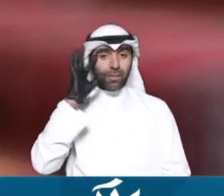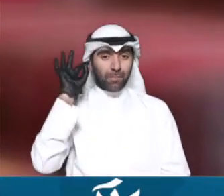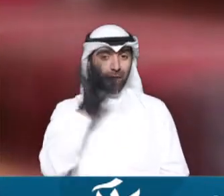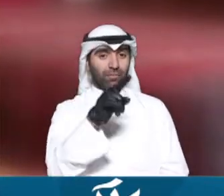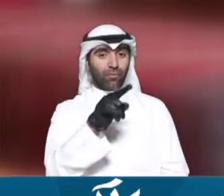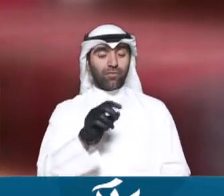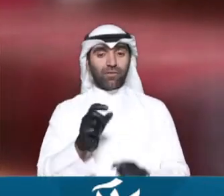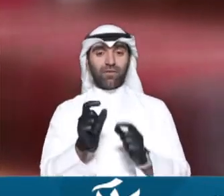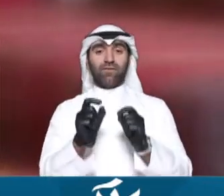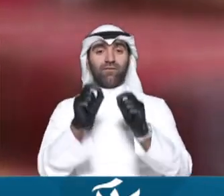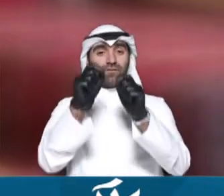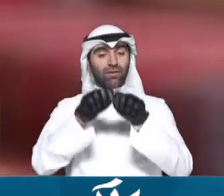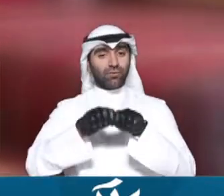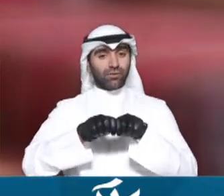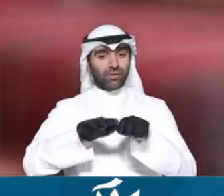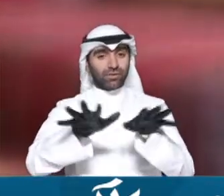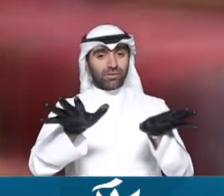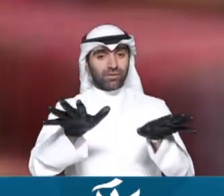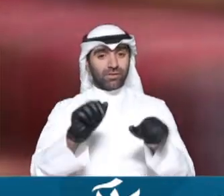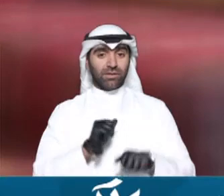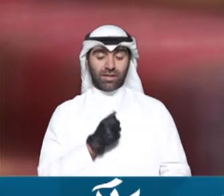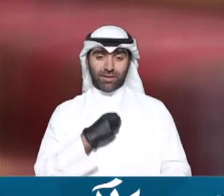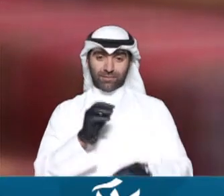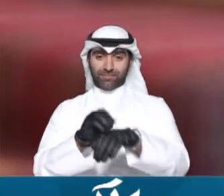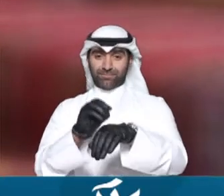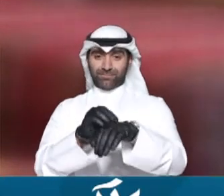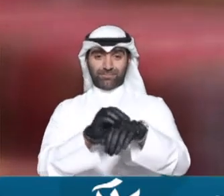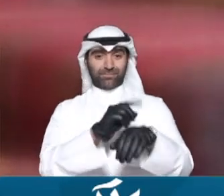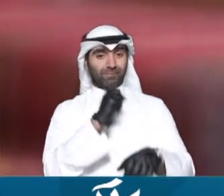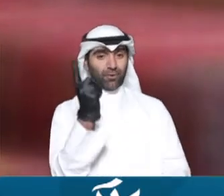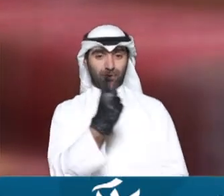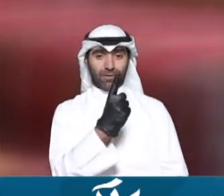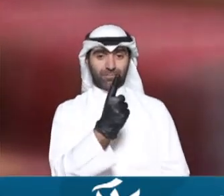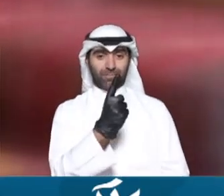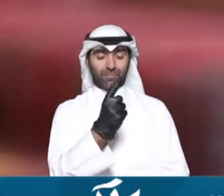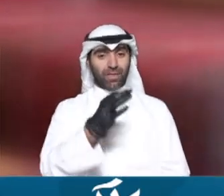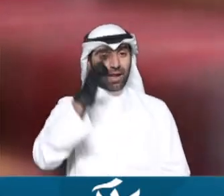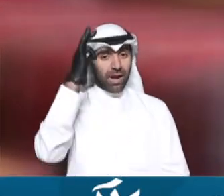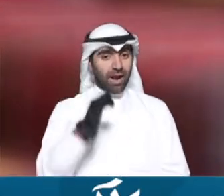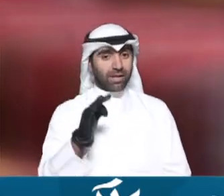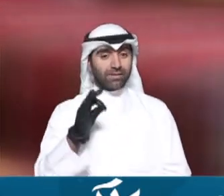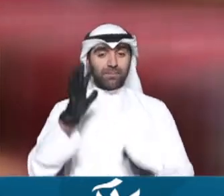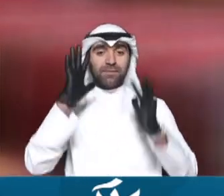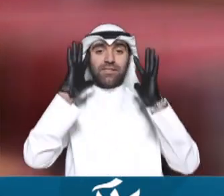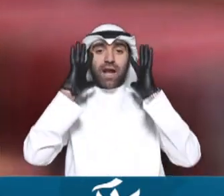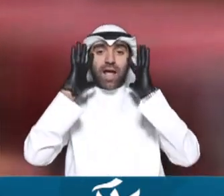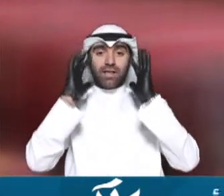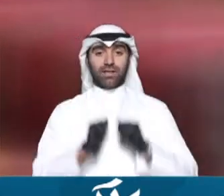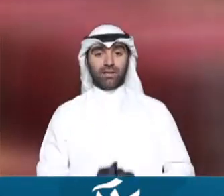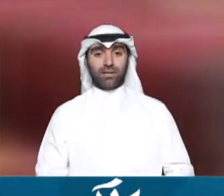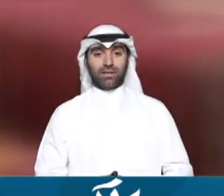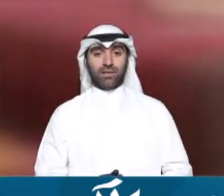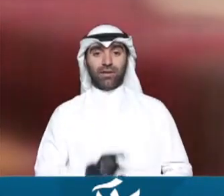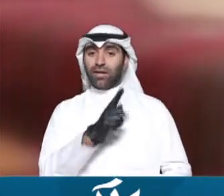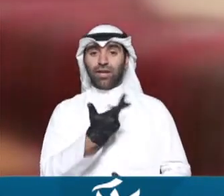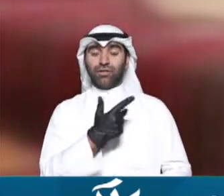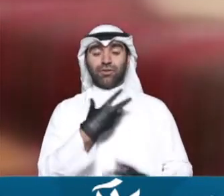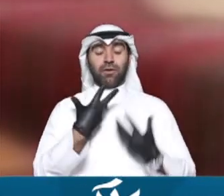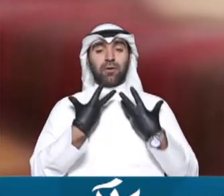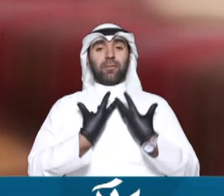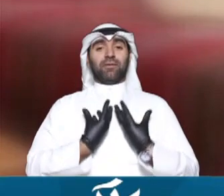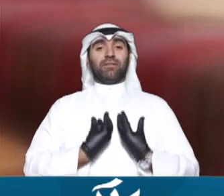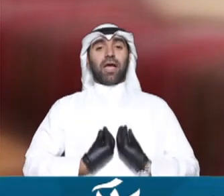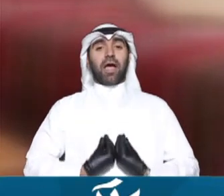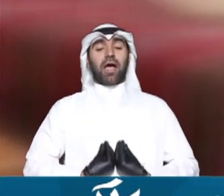قال إلا المصلين. فصاحب الصلاة عنده سكينة وعنده طمأنينة. الرسول عليه